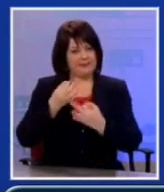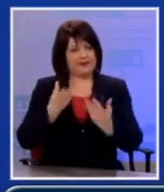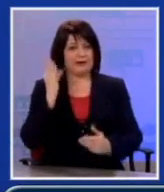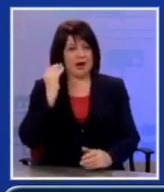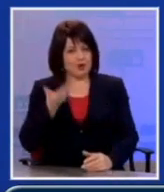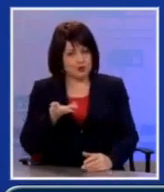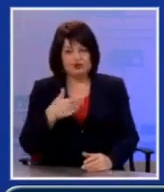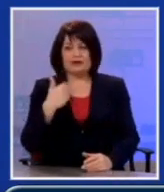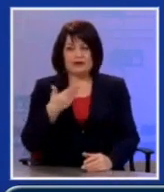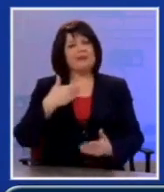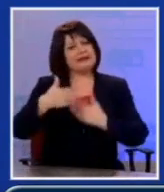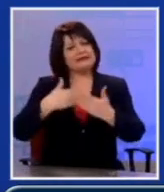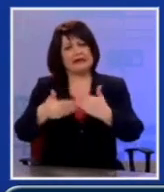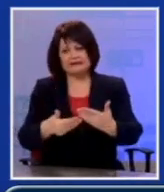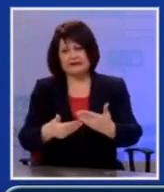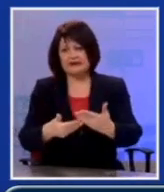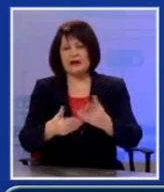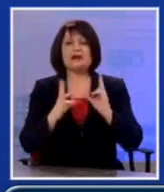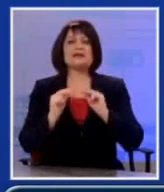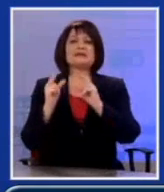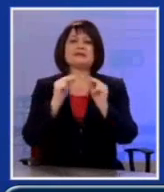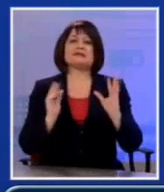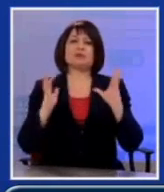Και σιγά σιγά